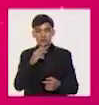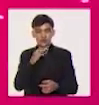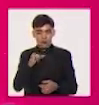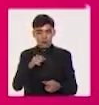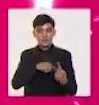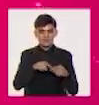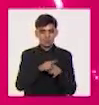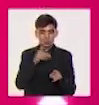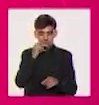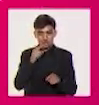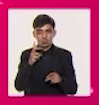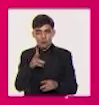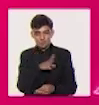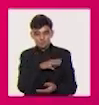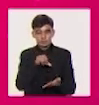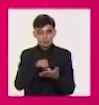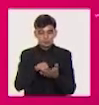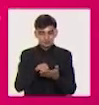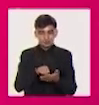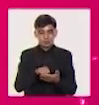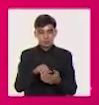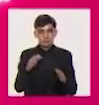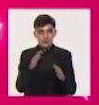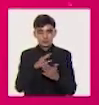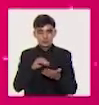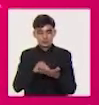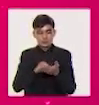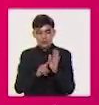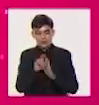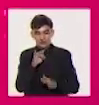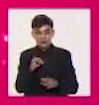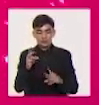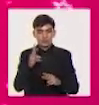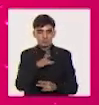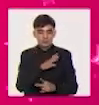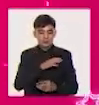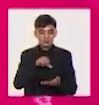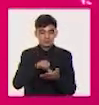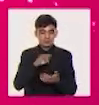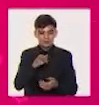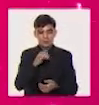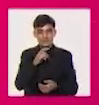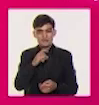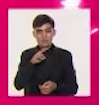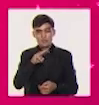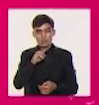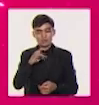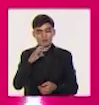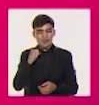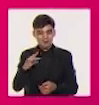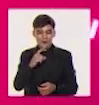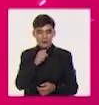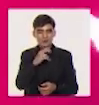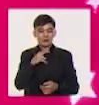де ер азаматтары сыңсуға сарындас ән жаздыра бастаған. Солардың бірі хит әнші Мұхтар Ханзада.